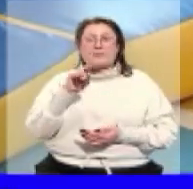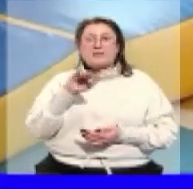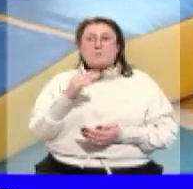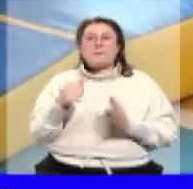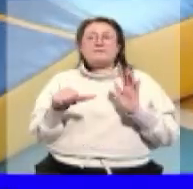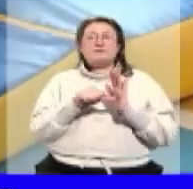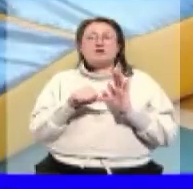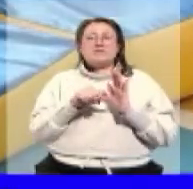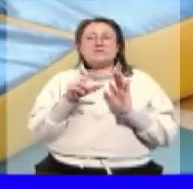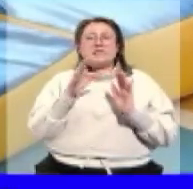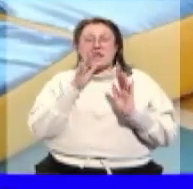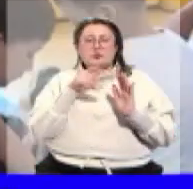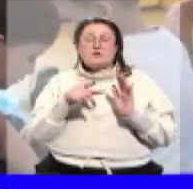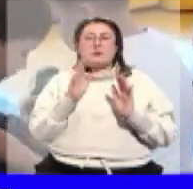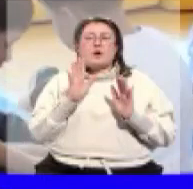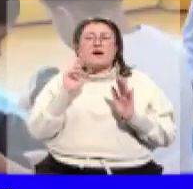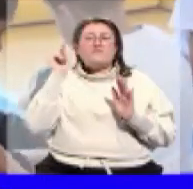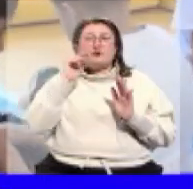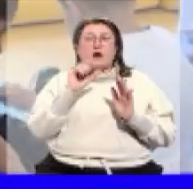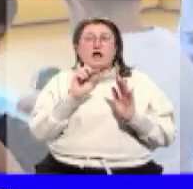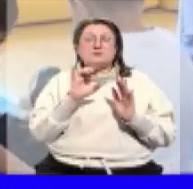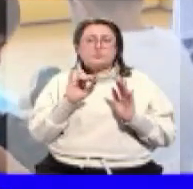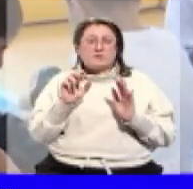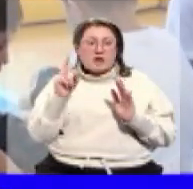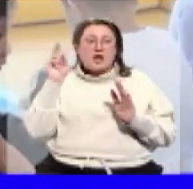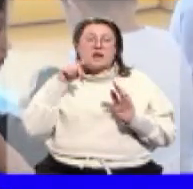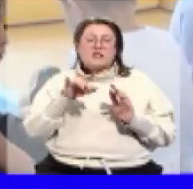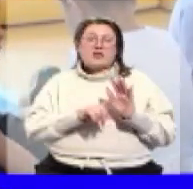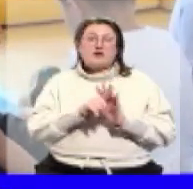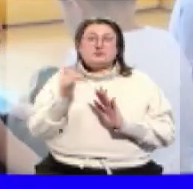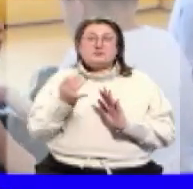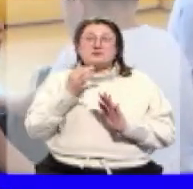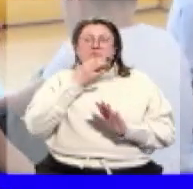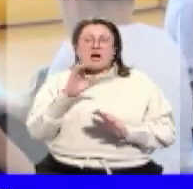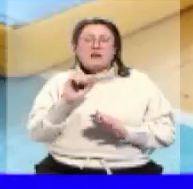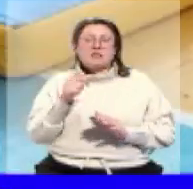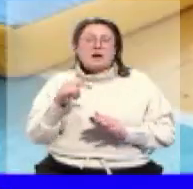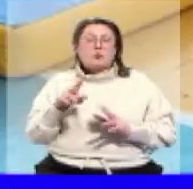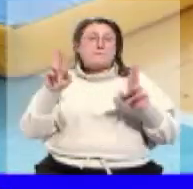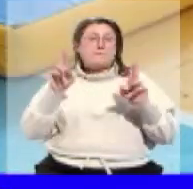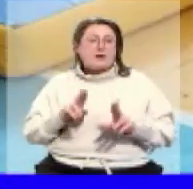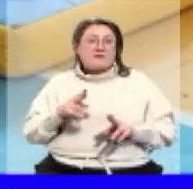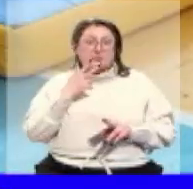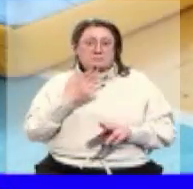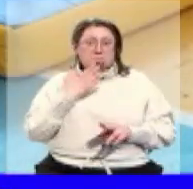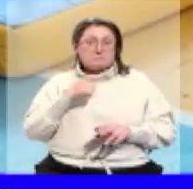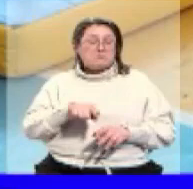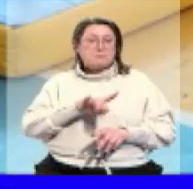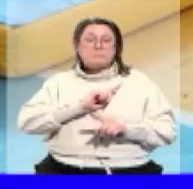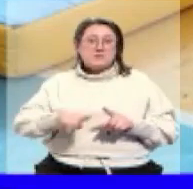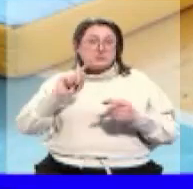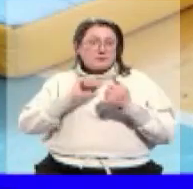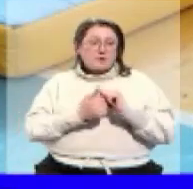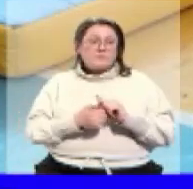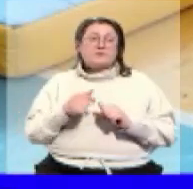Ташмагамбетову 6 лет. Мальчик, едва выучив азбуку, начал интересоваться игрой в асыгату. Правила умиляются преподавателя, освоил быстро.